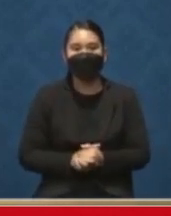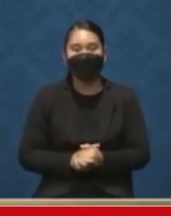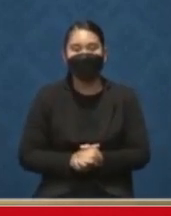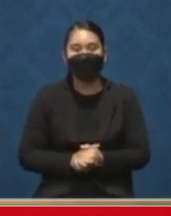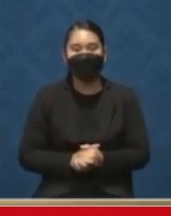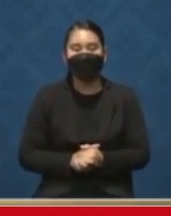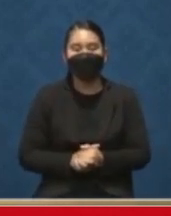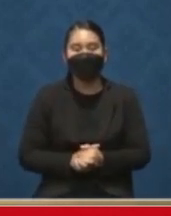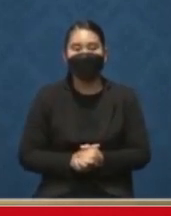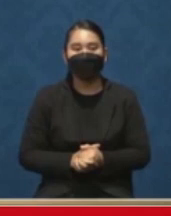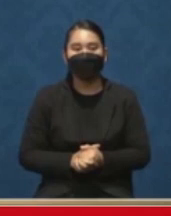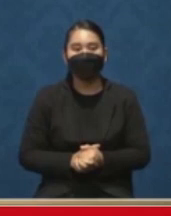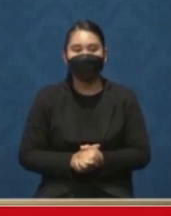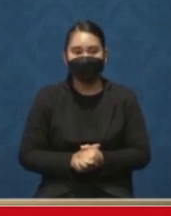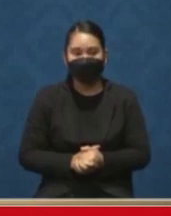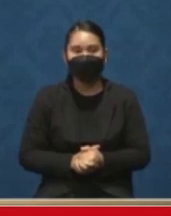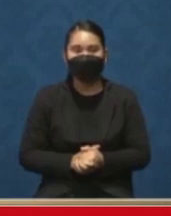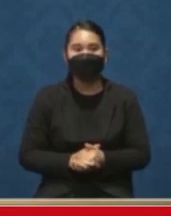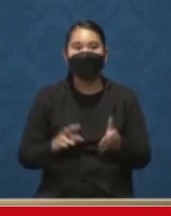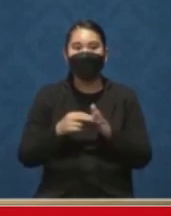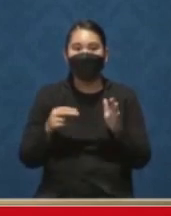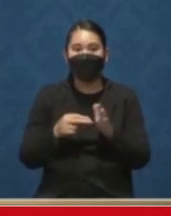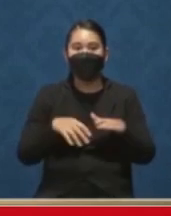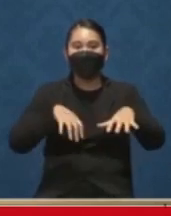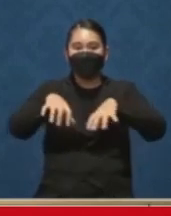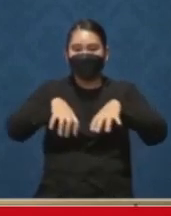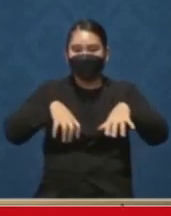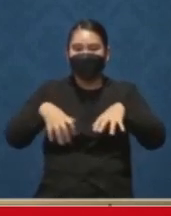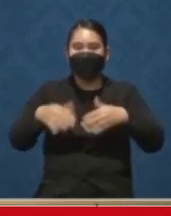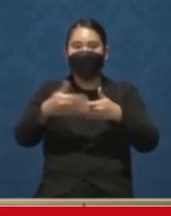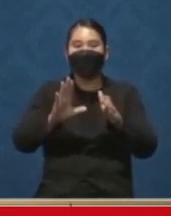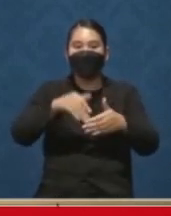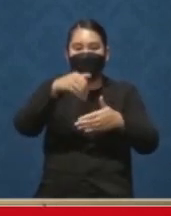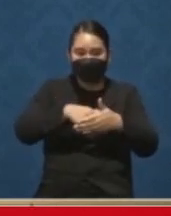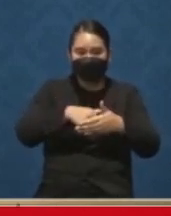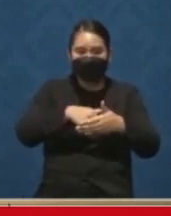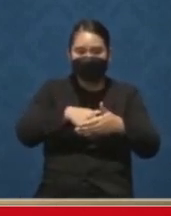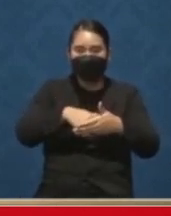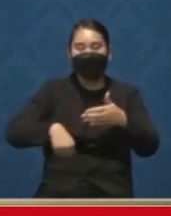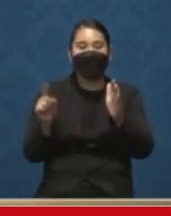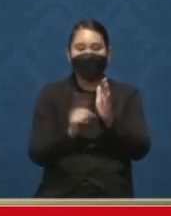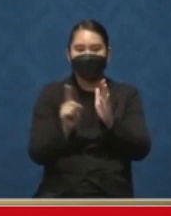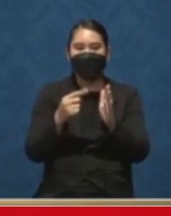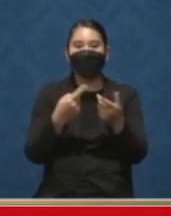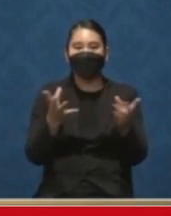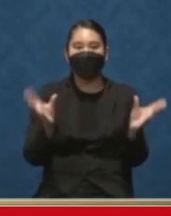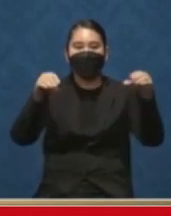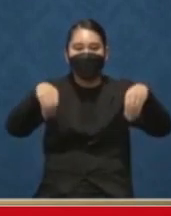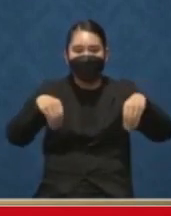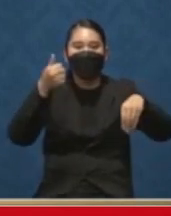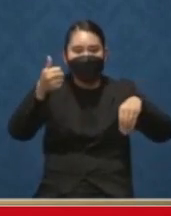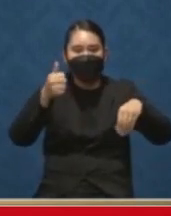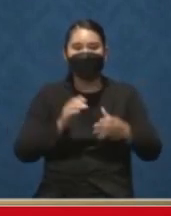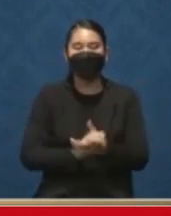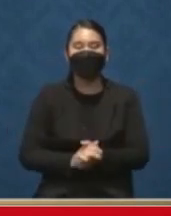ก็ว่ากันเพราะนั้นการยิงปืนนัดเดียวได้นก2ตัวมันก็ดีครับมันรวดเร็วแล้วก็ตัดปัญห